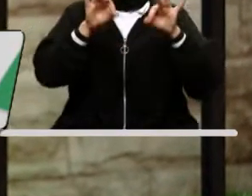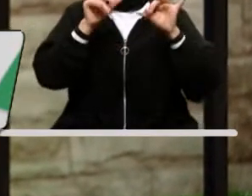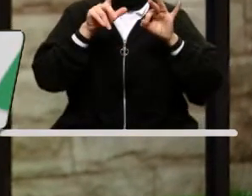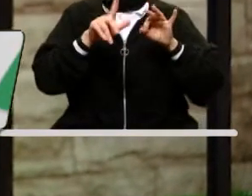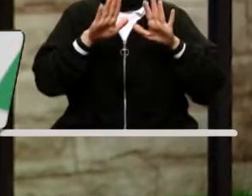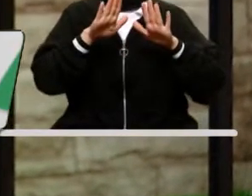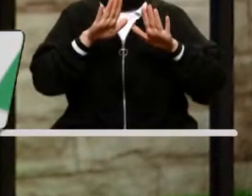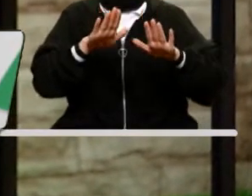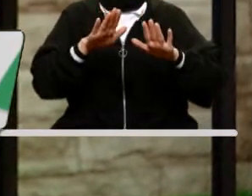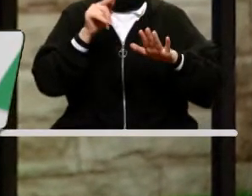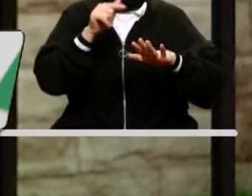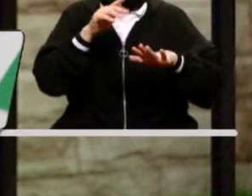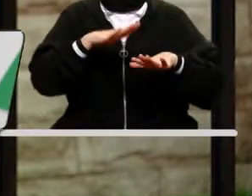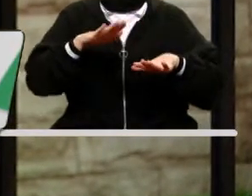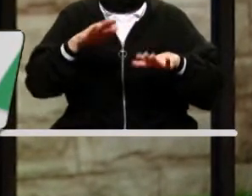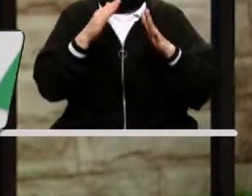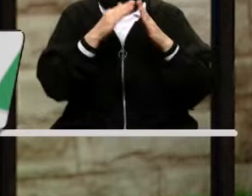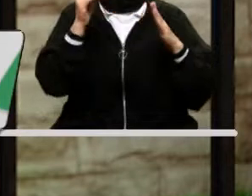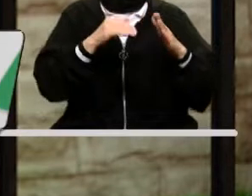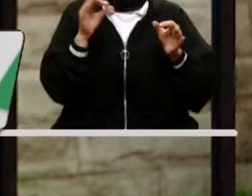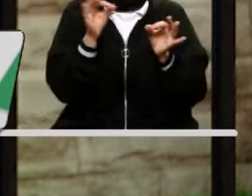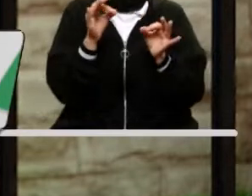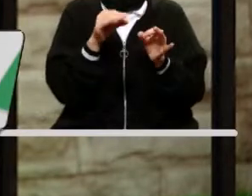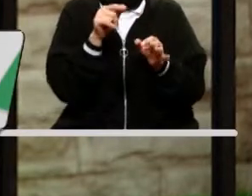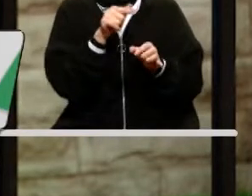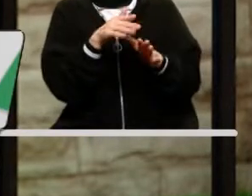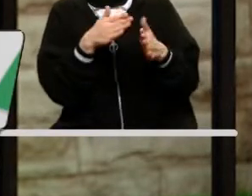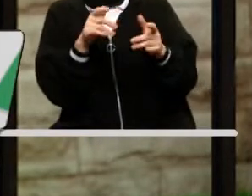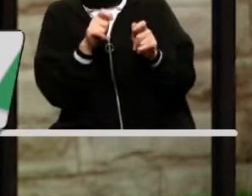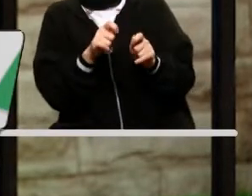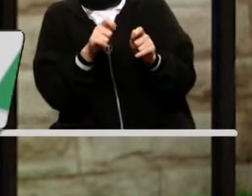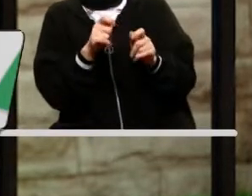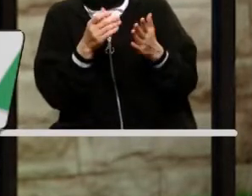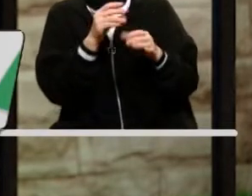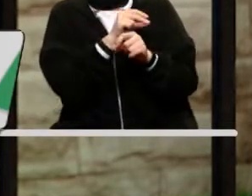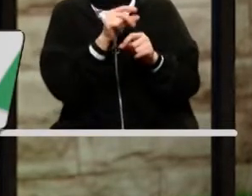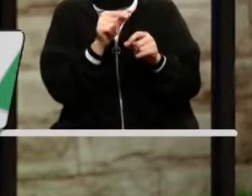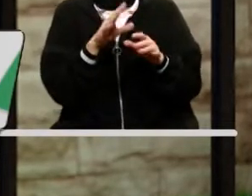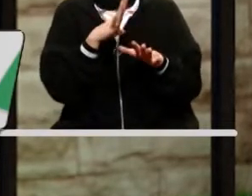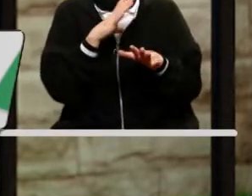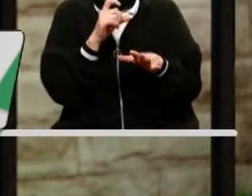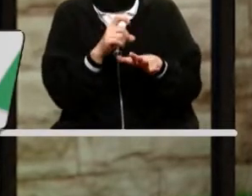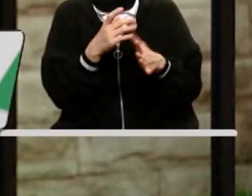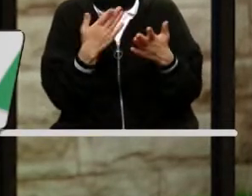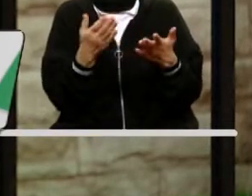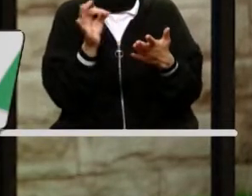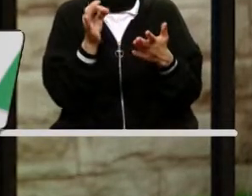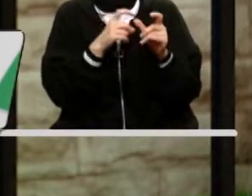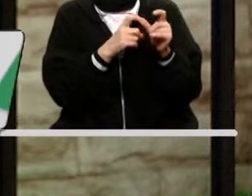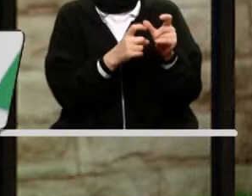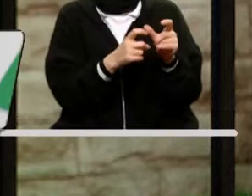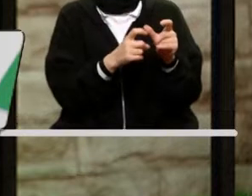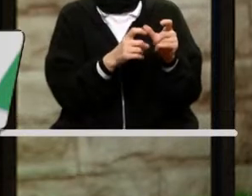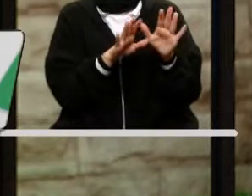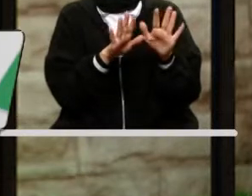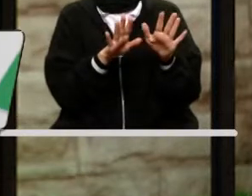geçti sorusuyla çocuğun kendisini ifade etmesini sağlarsa, çocuk bunun içerisinde benim anne yarın da şu ödevlerim var diyorsa, zaten çocuk o